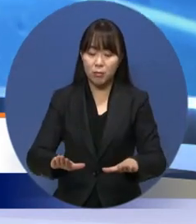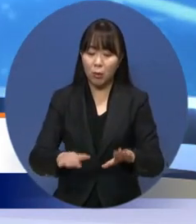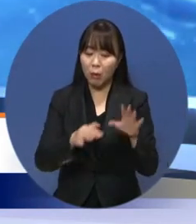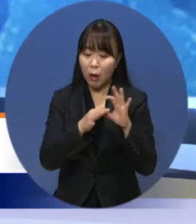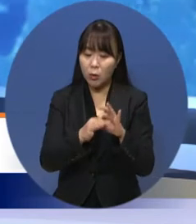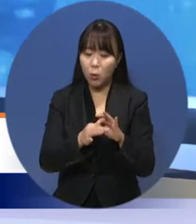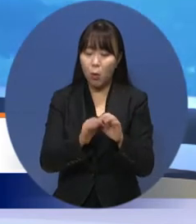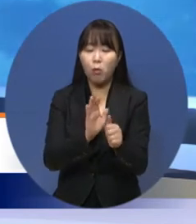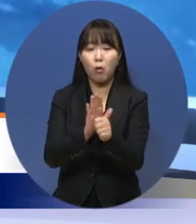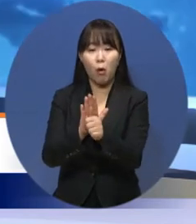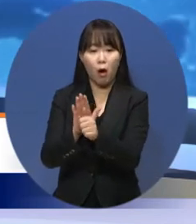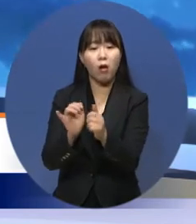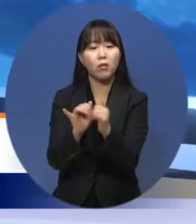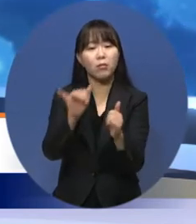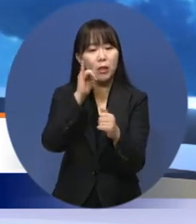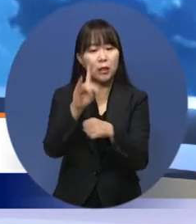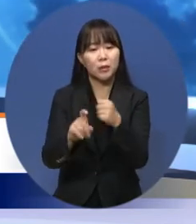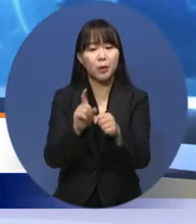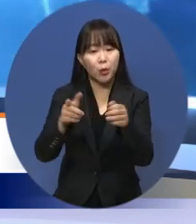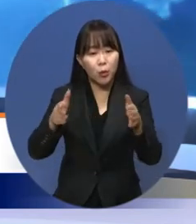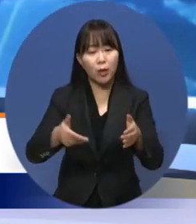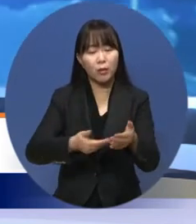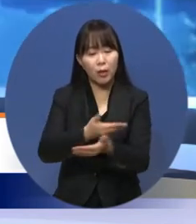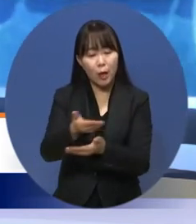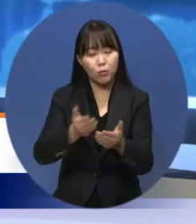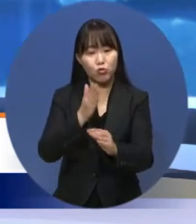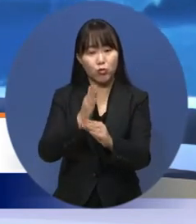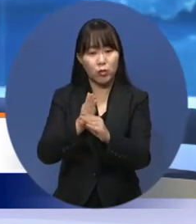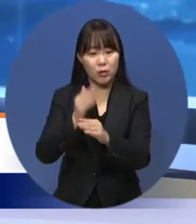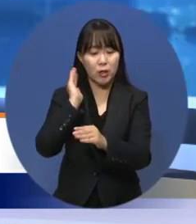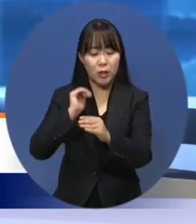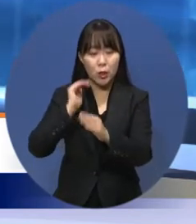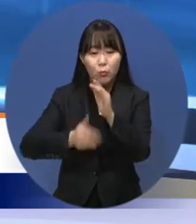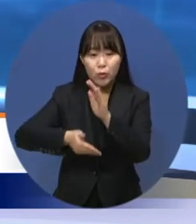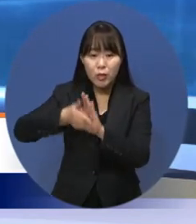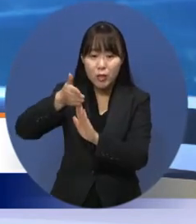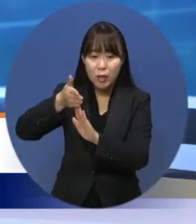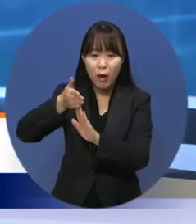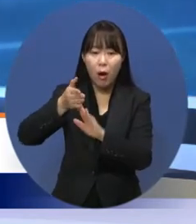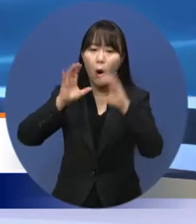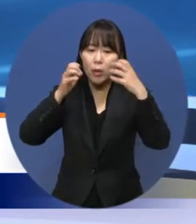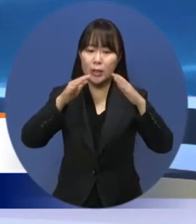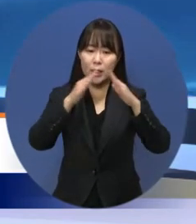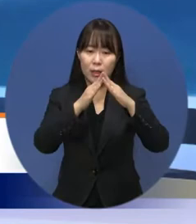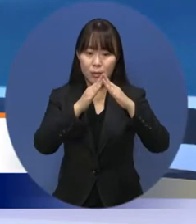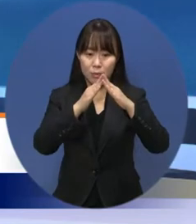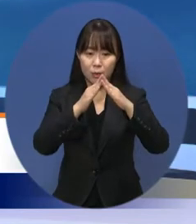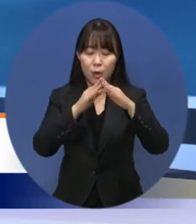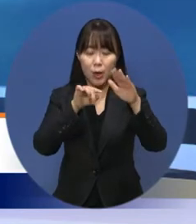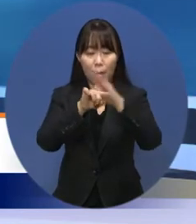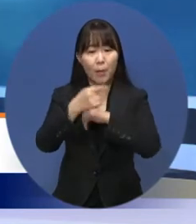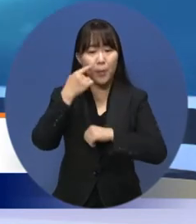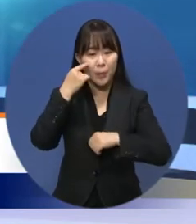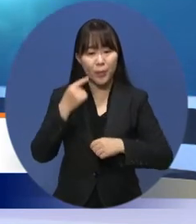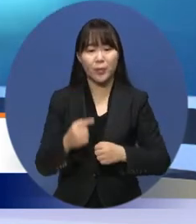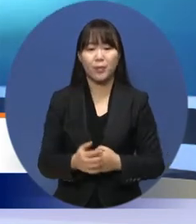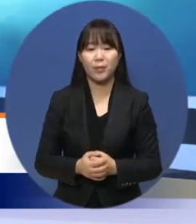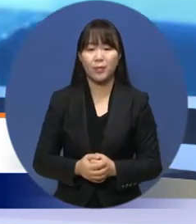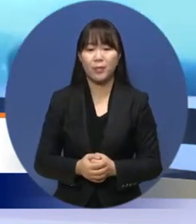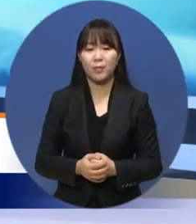많은데요 11년째 나눔을 이어오고 있는 의정부시의 한 어린이집을 정문성 기자가